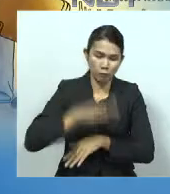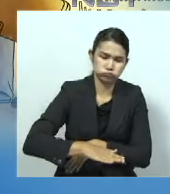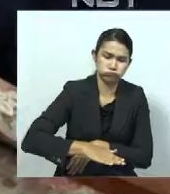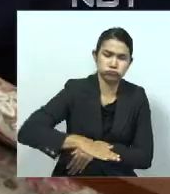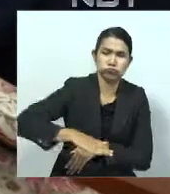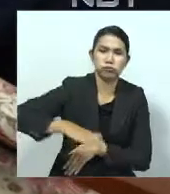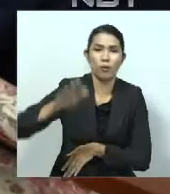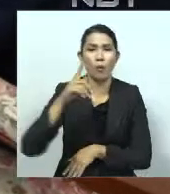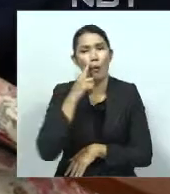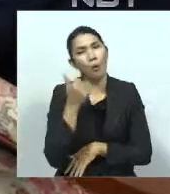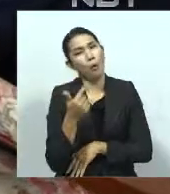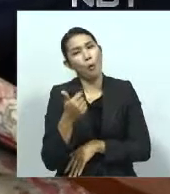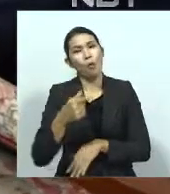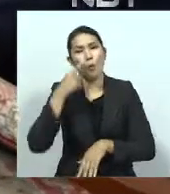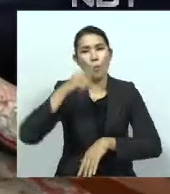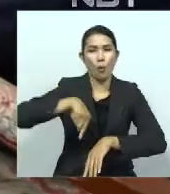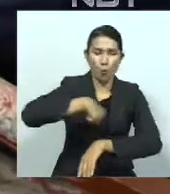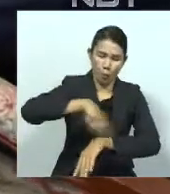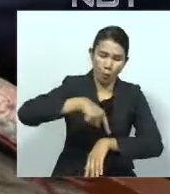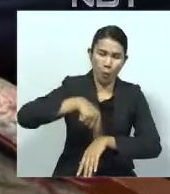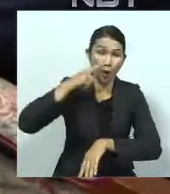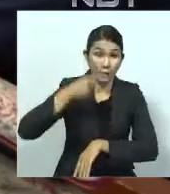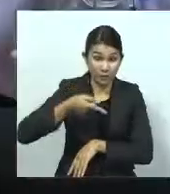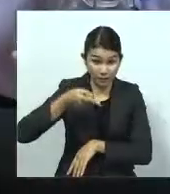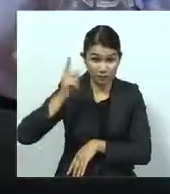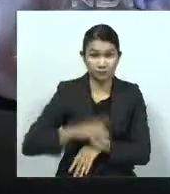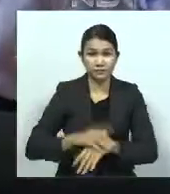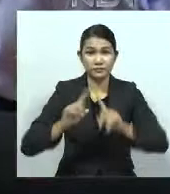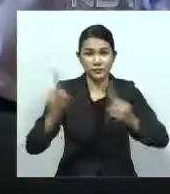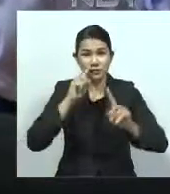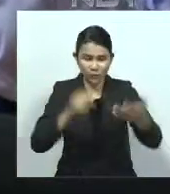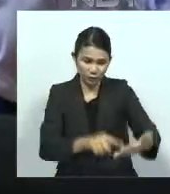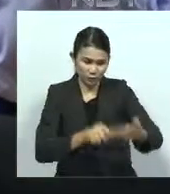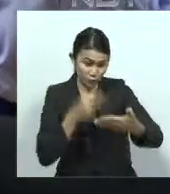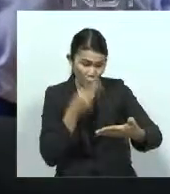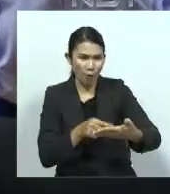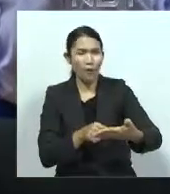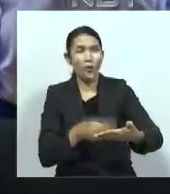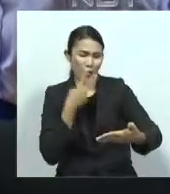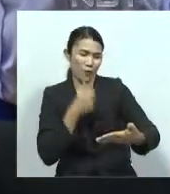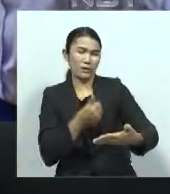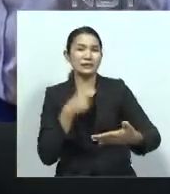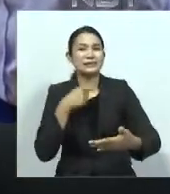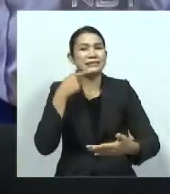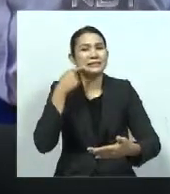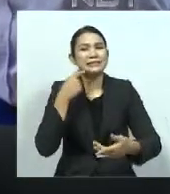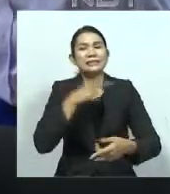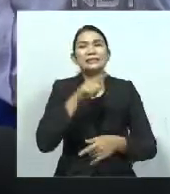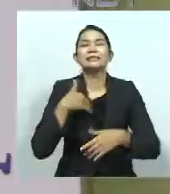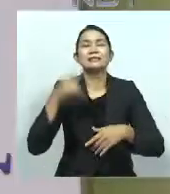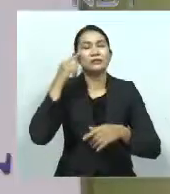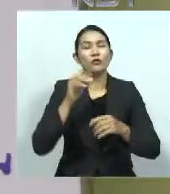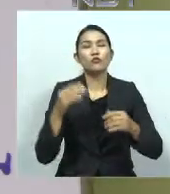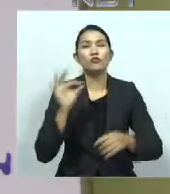นเรื่องท้าทายและใช้เวลาค่อนข้างนานแต่เมื่อท่านได้ชมได้เห็นรอยยิ้มก็หายเหนื่อยเป็นปลิดทิ้ง